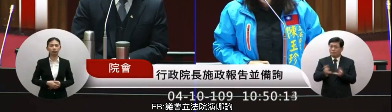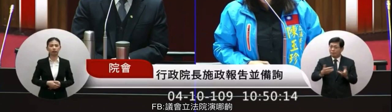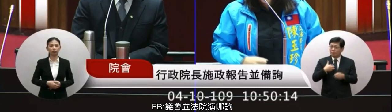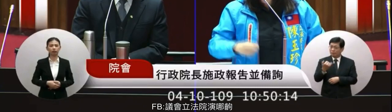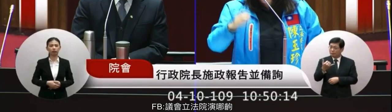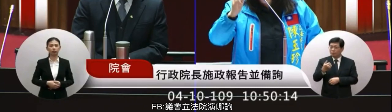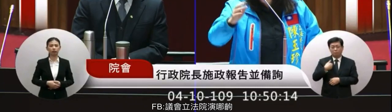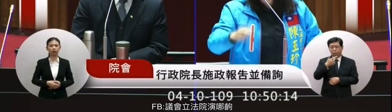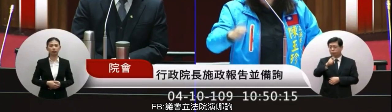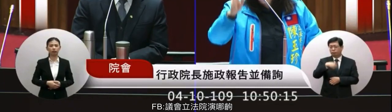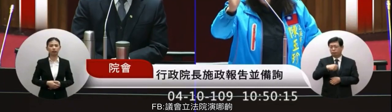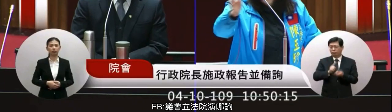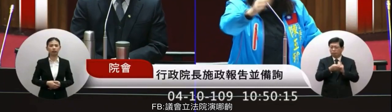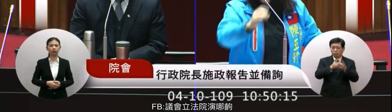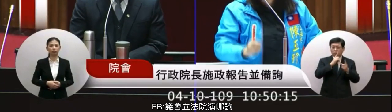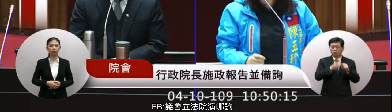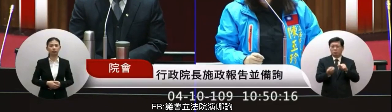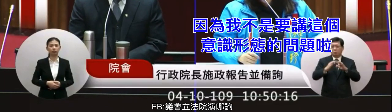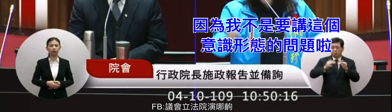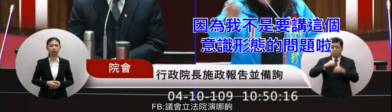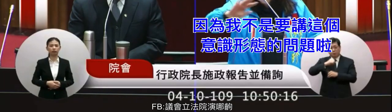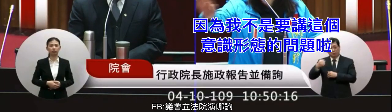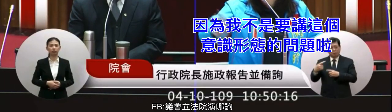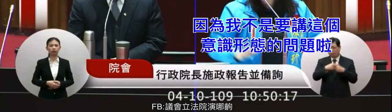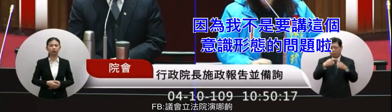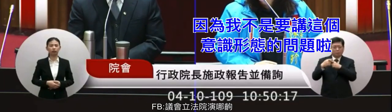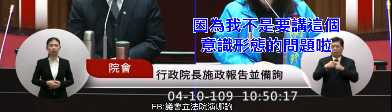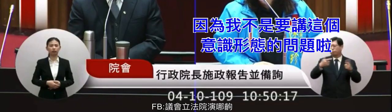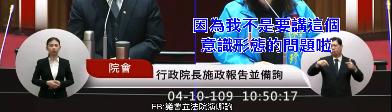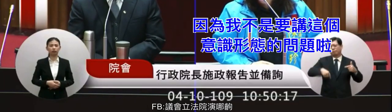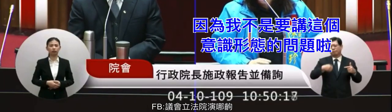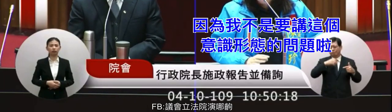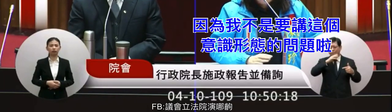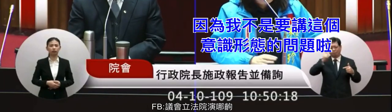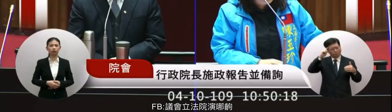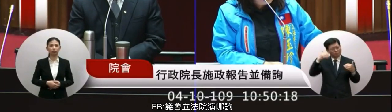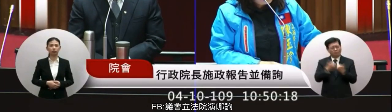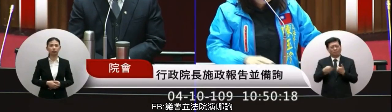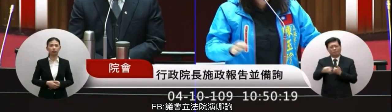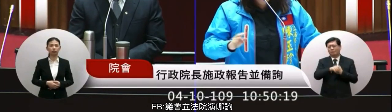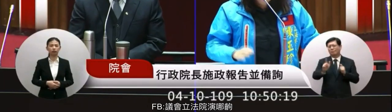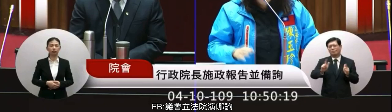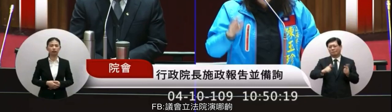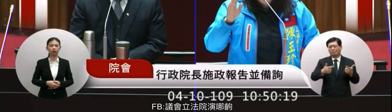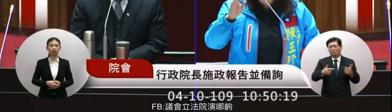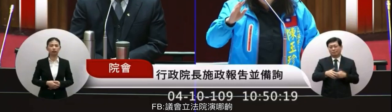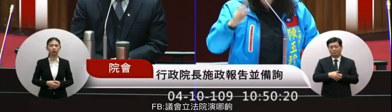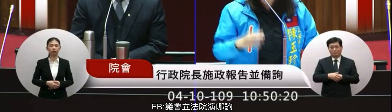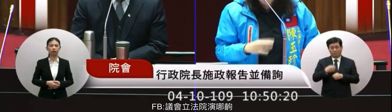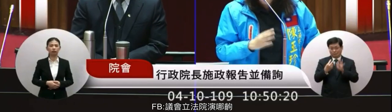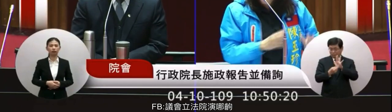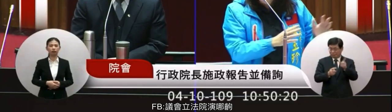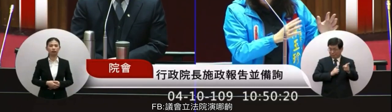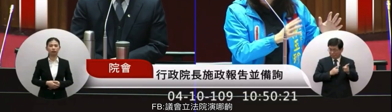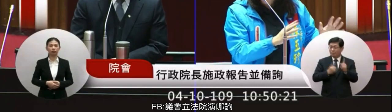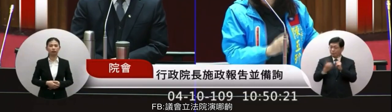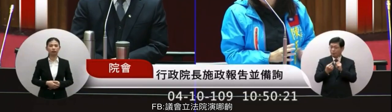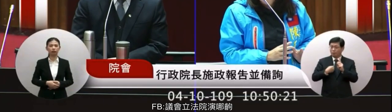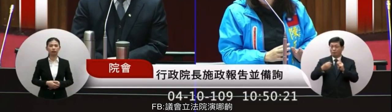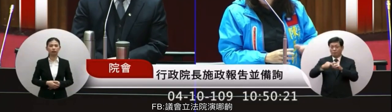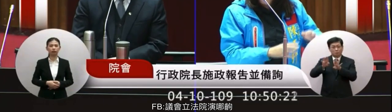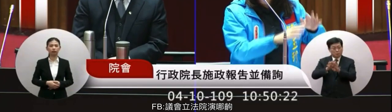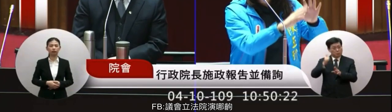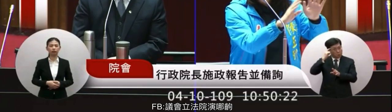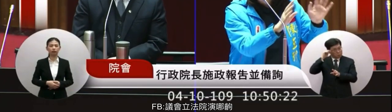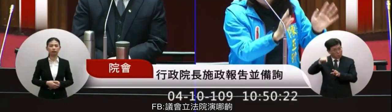不好？不是要来告你，得讲什么中华民国台湾？因为我不是要讲这个意识形态的问题啦，哦，我要讲说，你要理解金门人有这样的